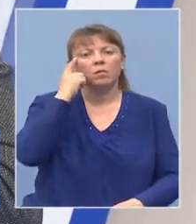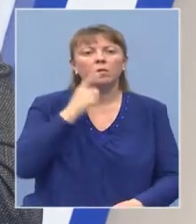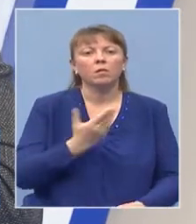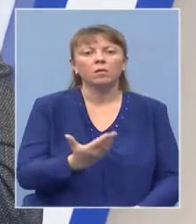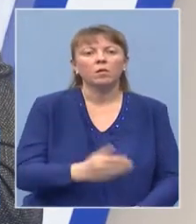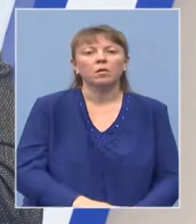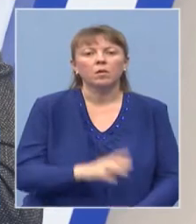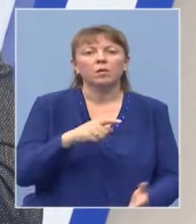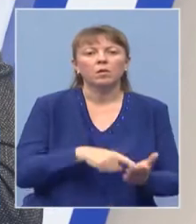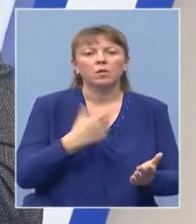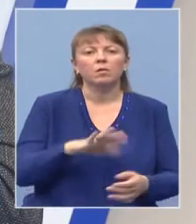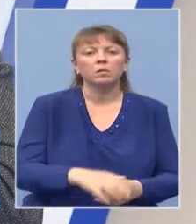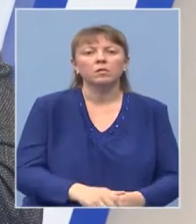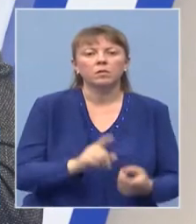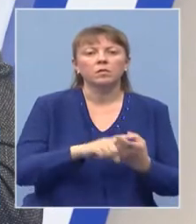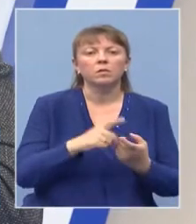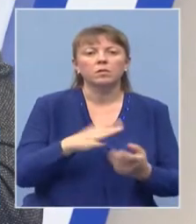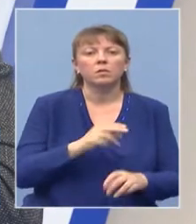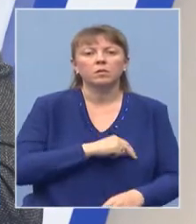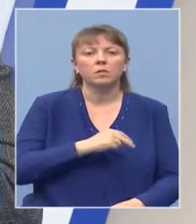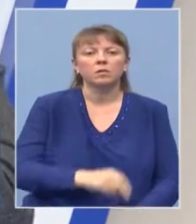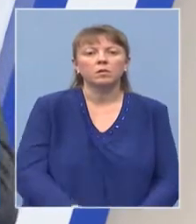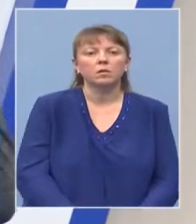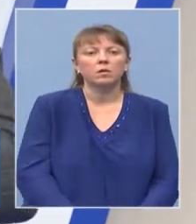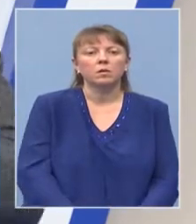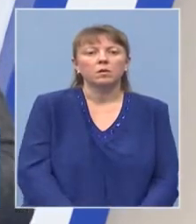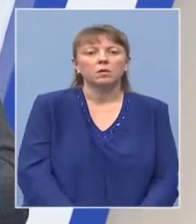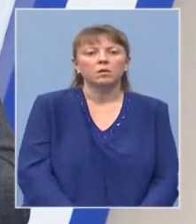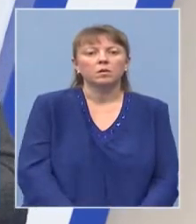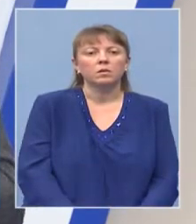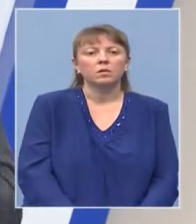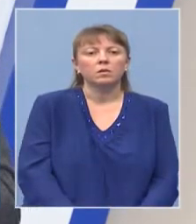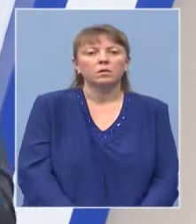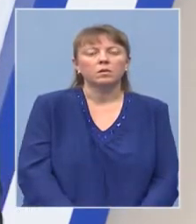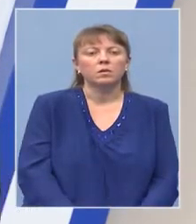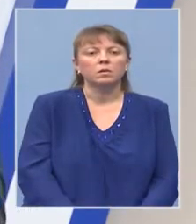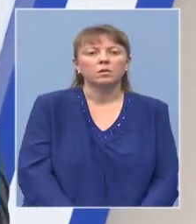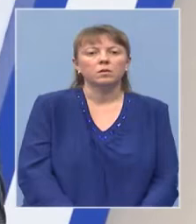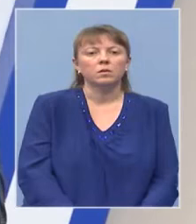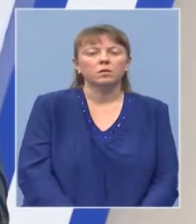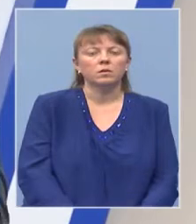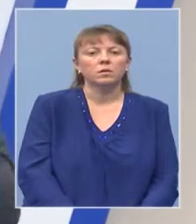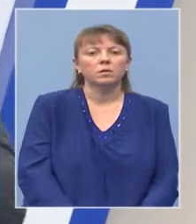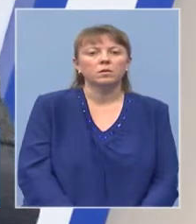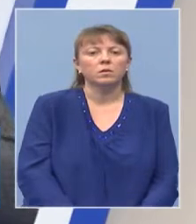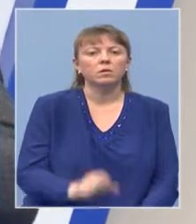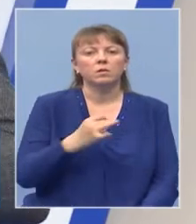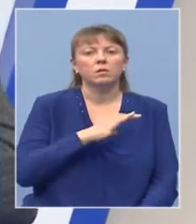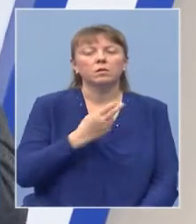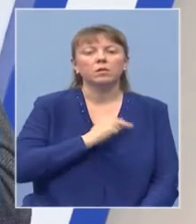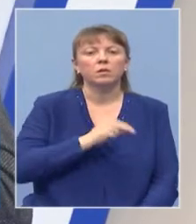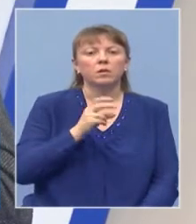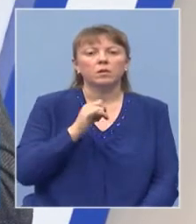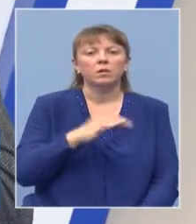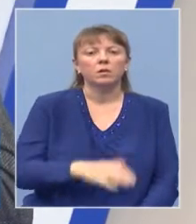иные вопросы, которые возникают в процессе работы. Если говорить, вновь перебегаем к цифровому